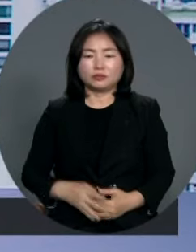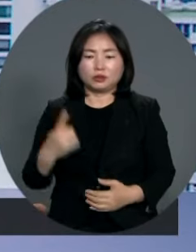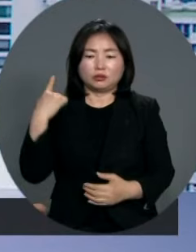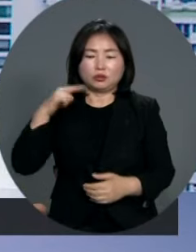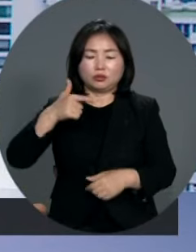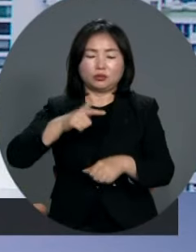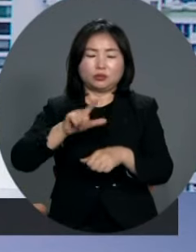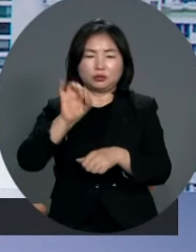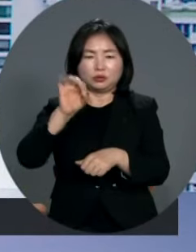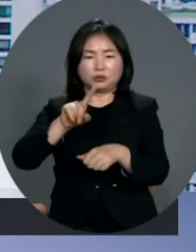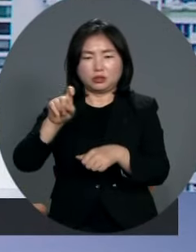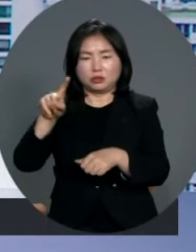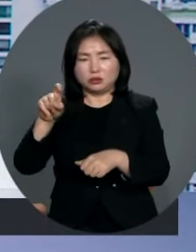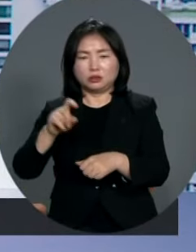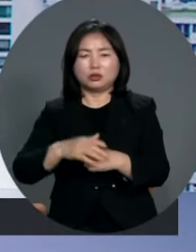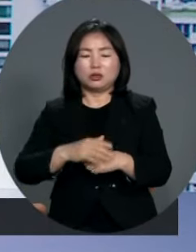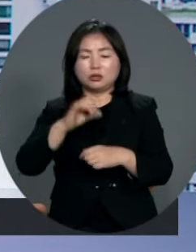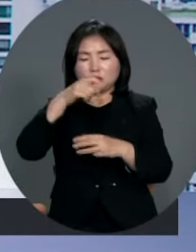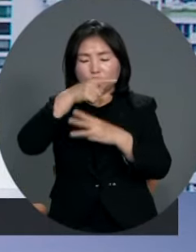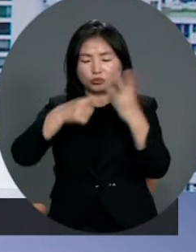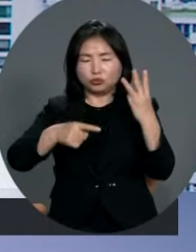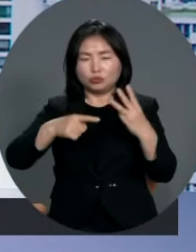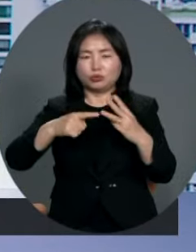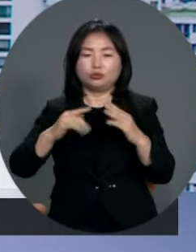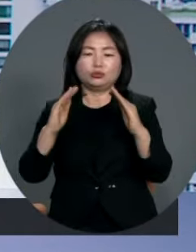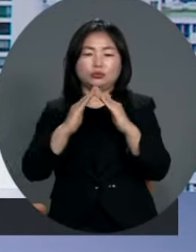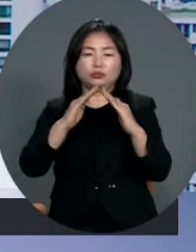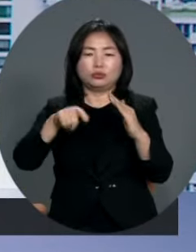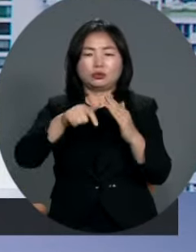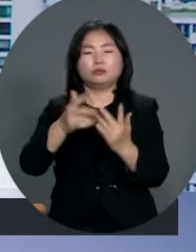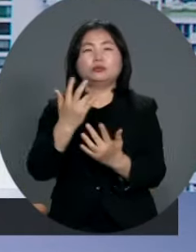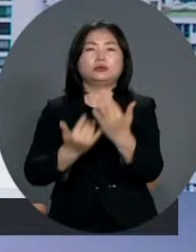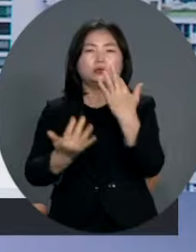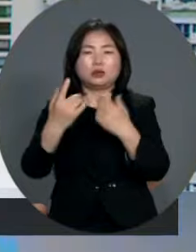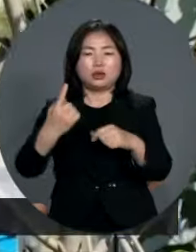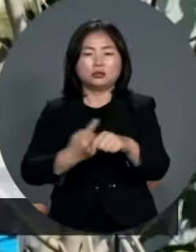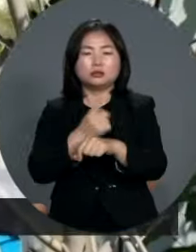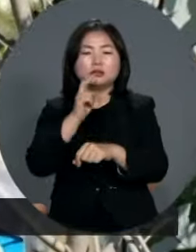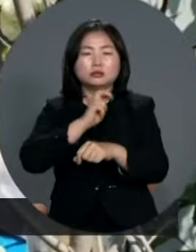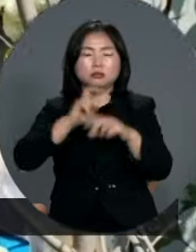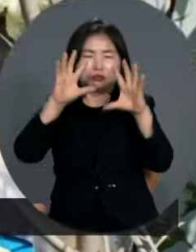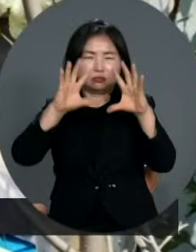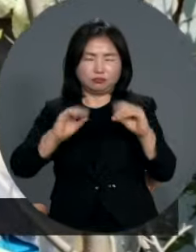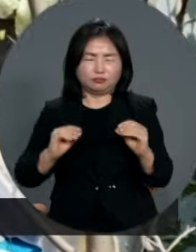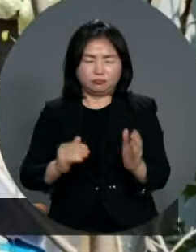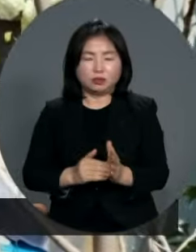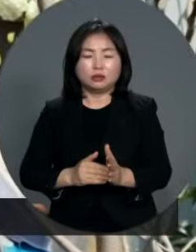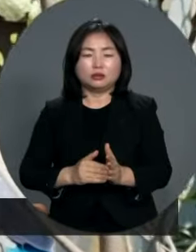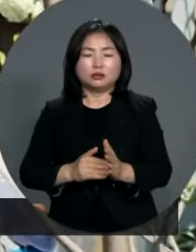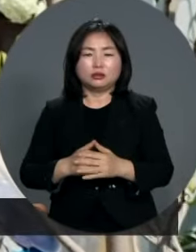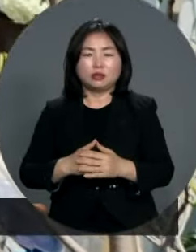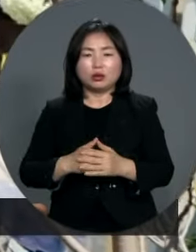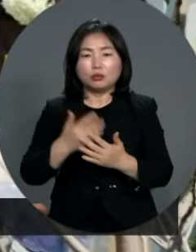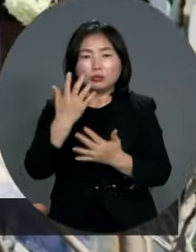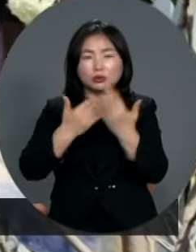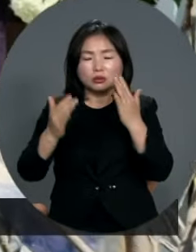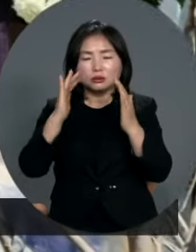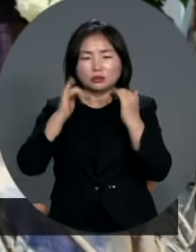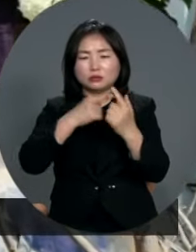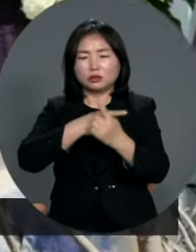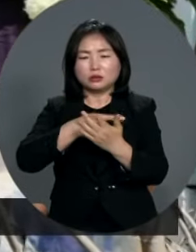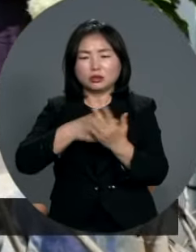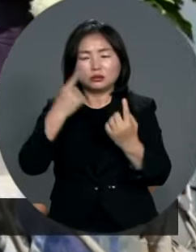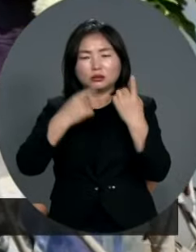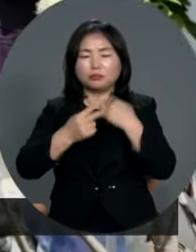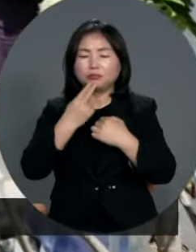어제 오전 11시쯤 경북 성주군 벽진면 단독 주택에서 불이 나 1시간 20여분 만에 꺼졌습니다이 불로 다친 사람은